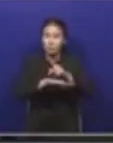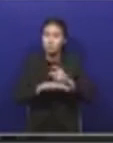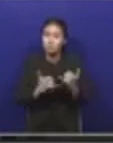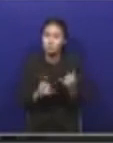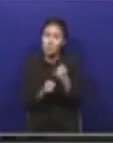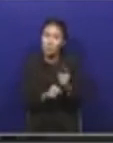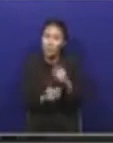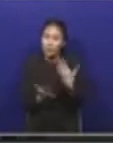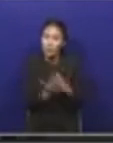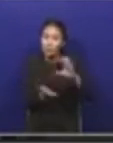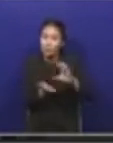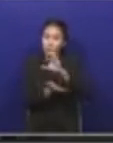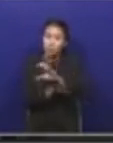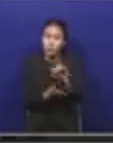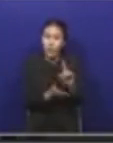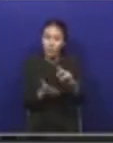แต่ทำไมเธอไม่คิดอะไรละเอียดอย่างนี้เลยเหรอครับ